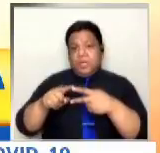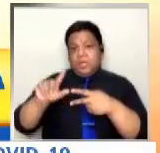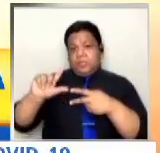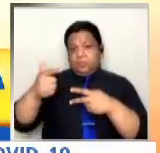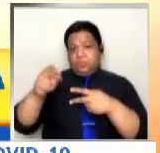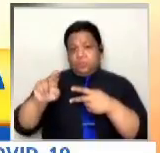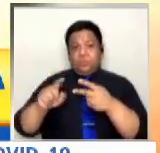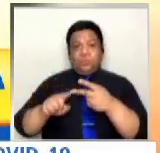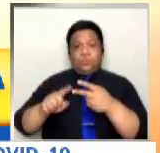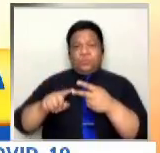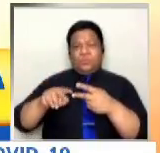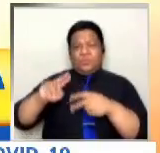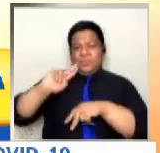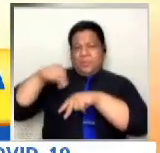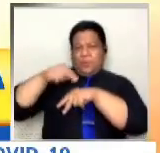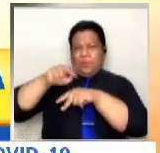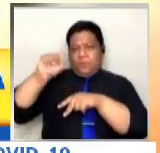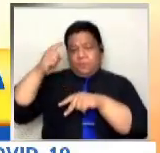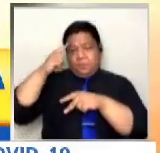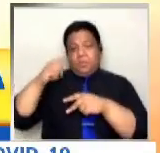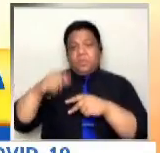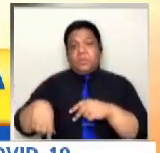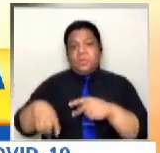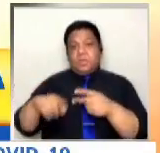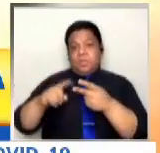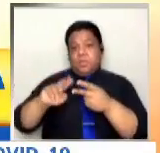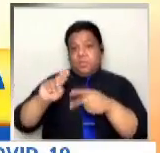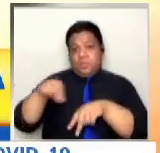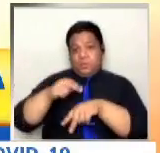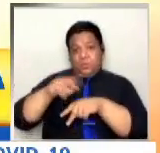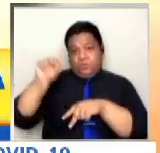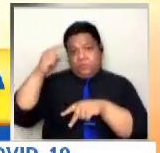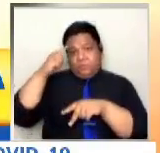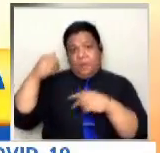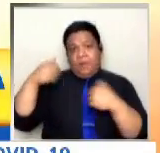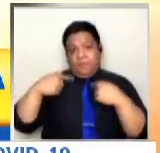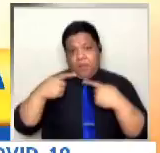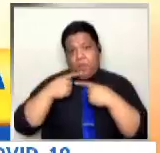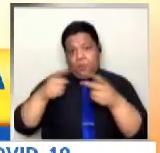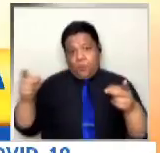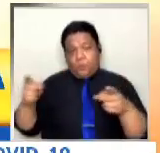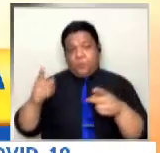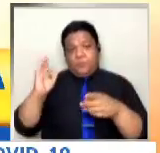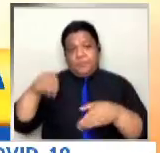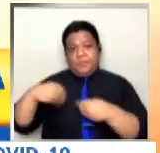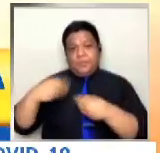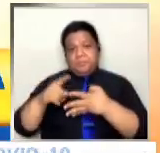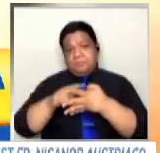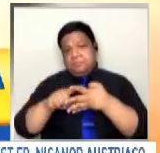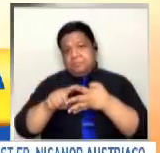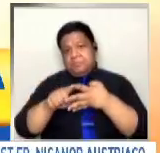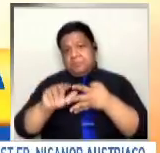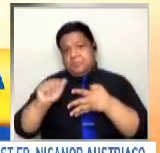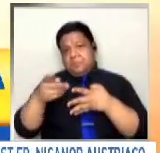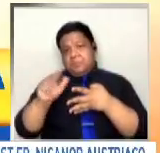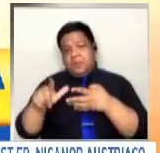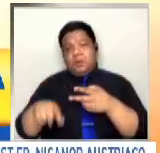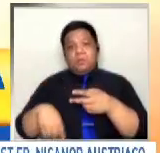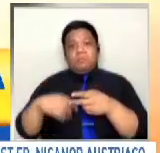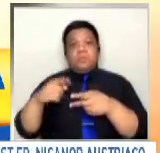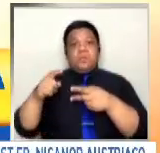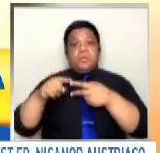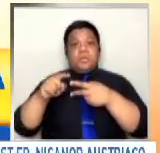national. Meron ng announcement sa national, so it will be given during the first week of April. Pero ito pong sa lokal